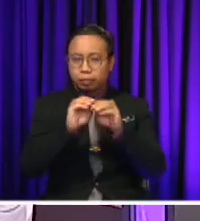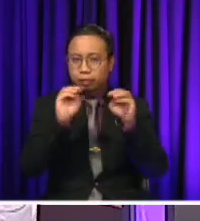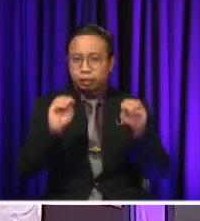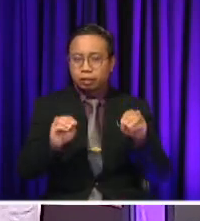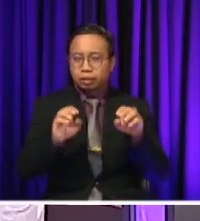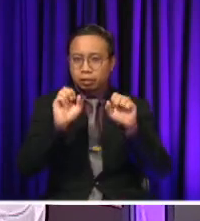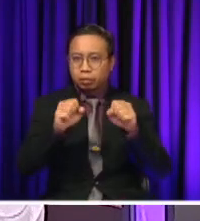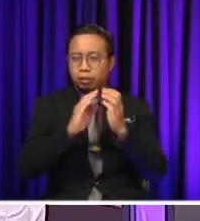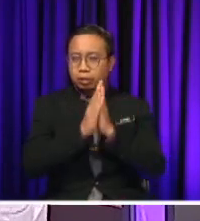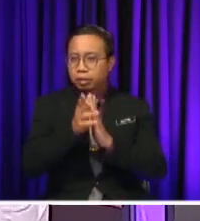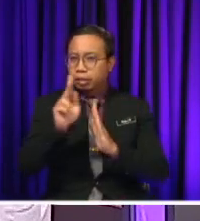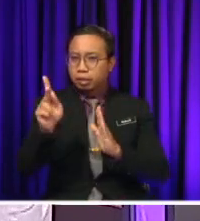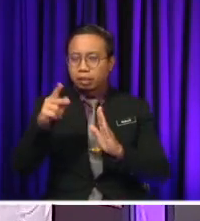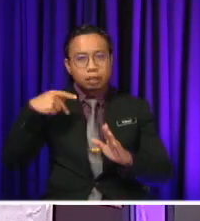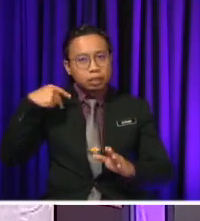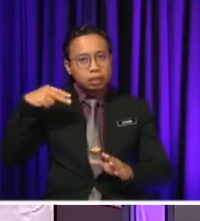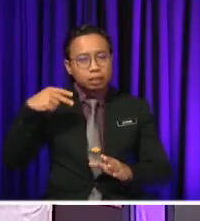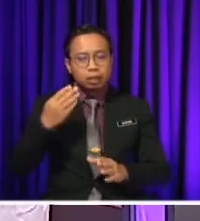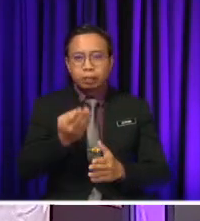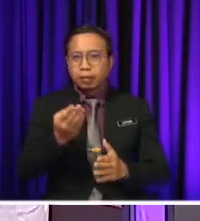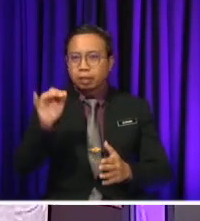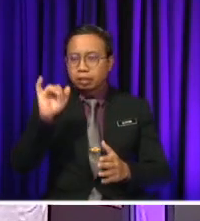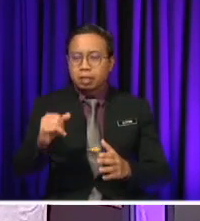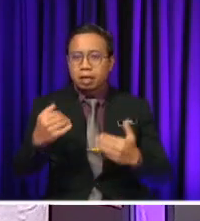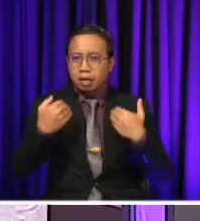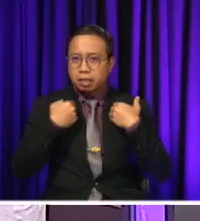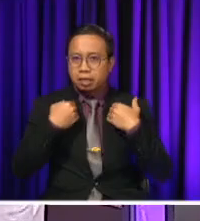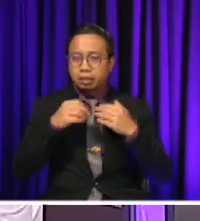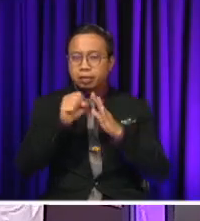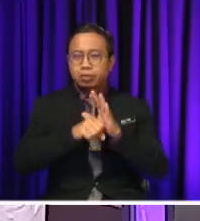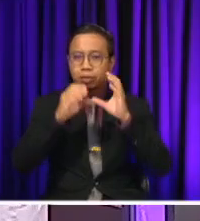kaki Maksudnya kamu gunakan bahan yang ada tuh secara